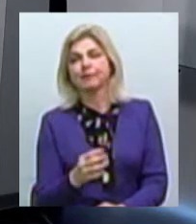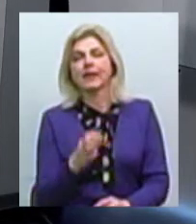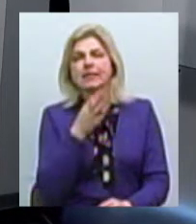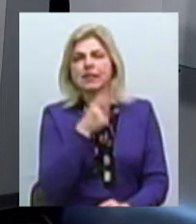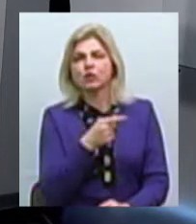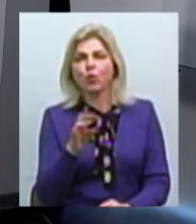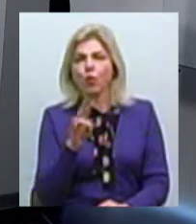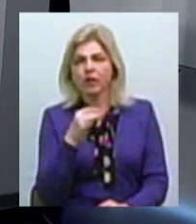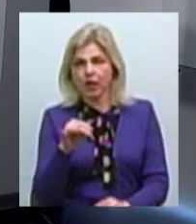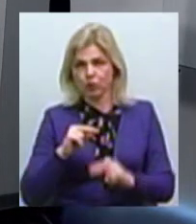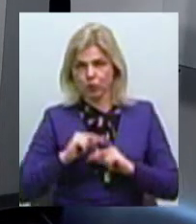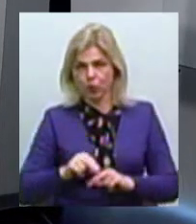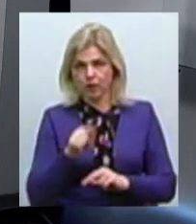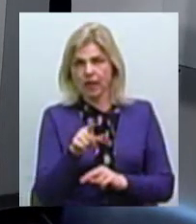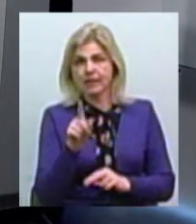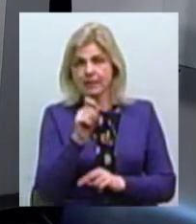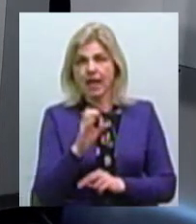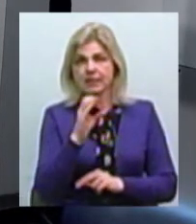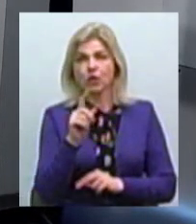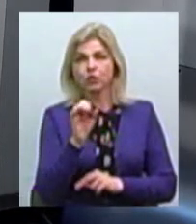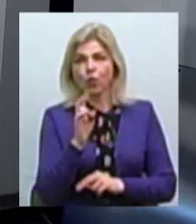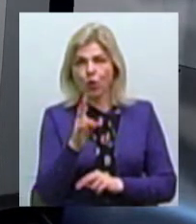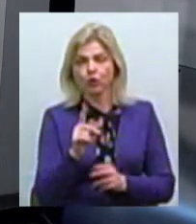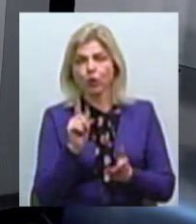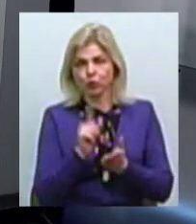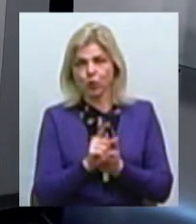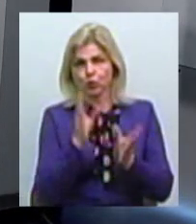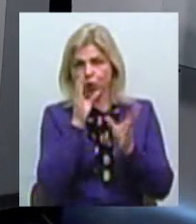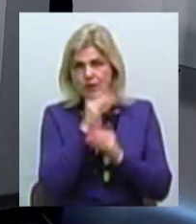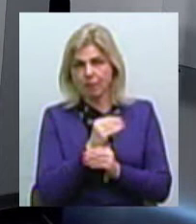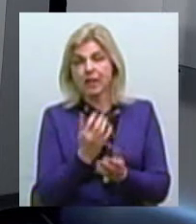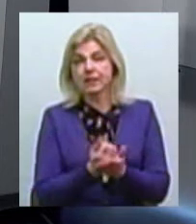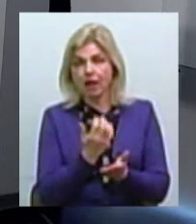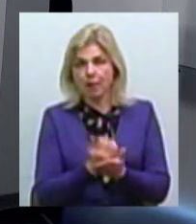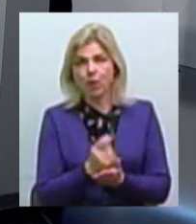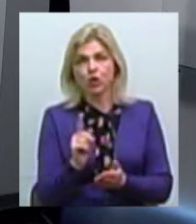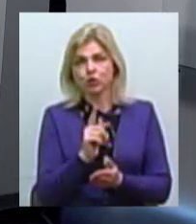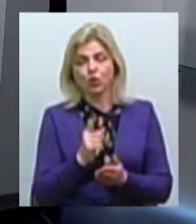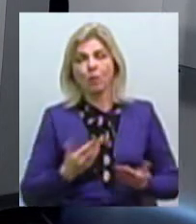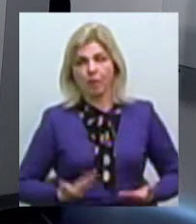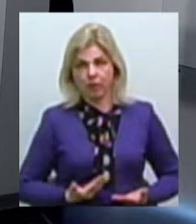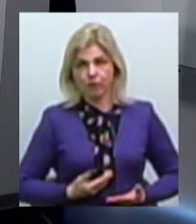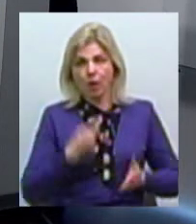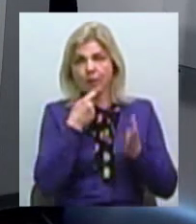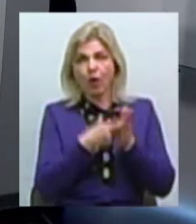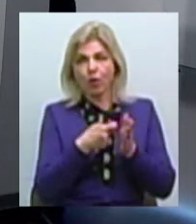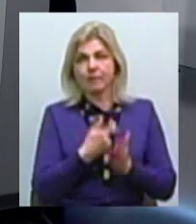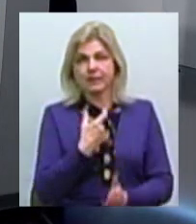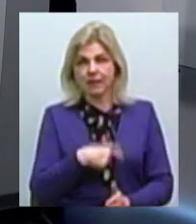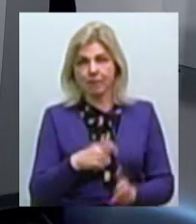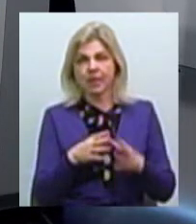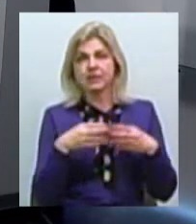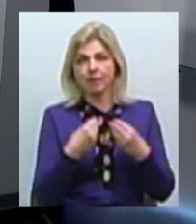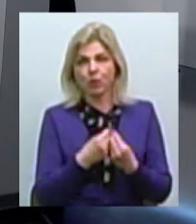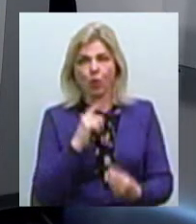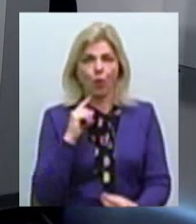труд то есть ты должен был за сезон успеть заработать 100 кашу просуществовать и прокормить себя семью и работников целый